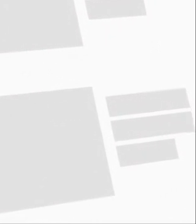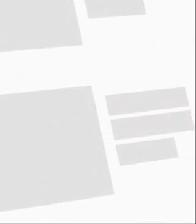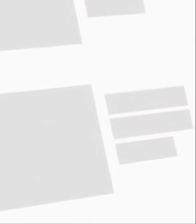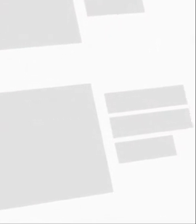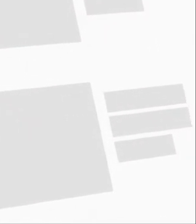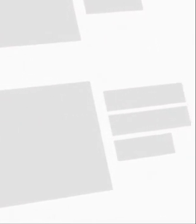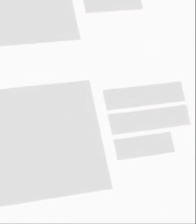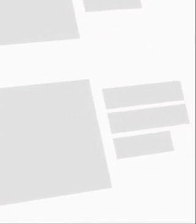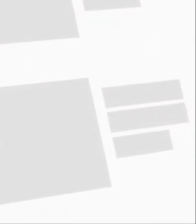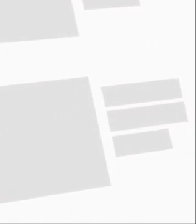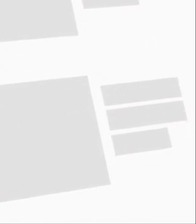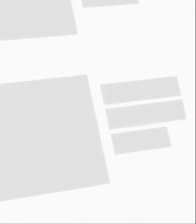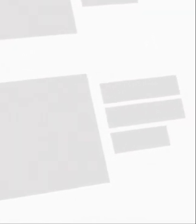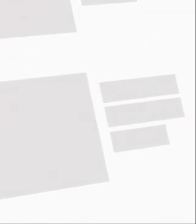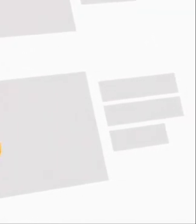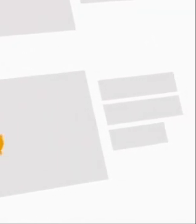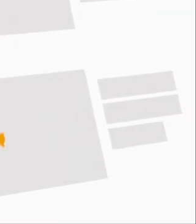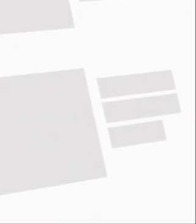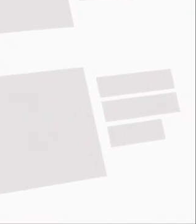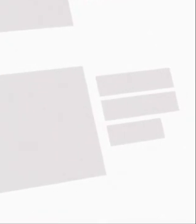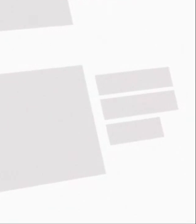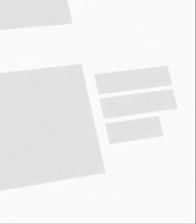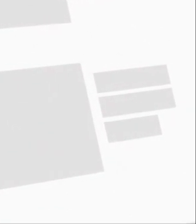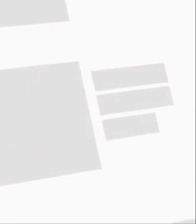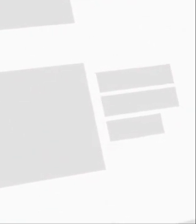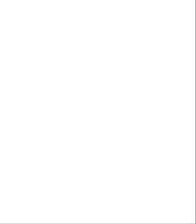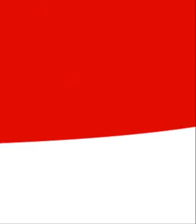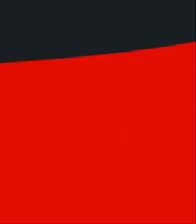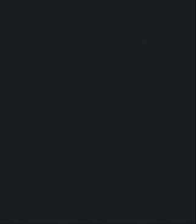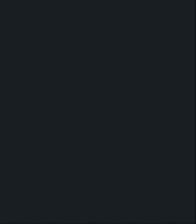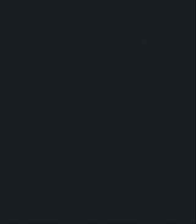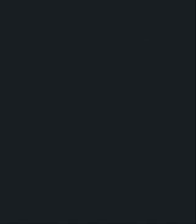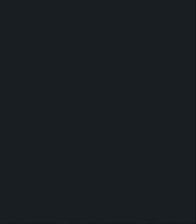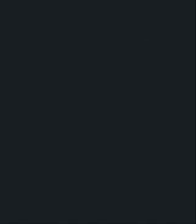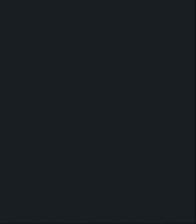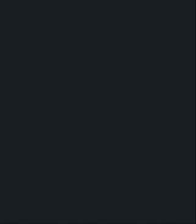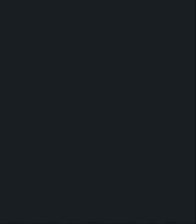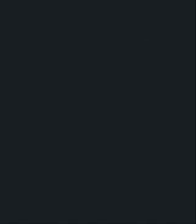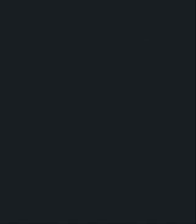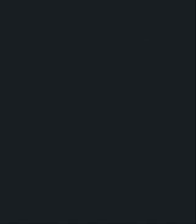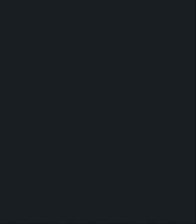News 1เพียงเท่านี้คุณจะไม่พลาดทุกข่าวสารสำคัญ